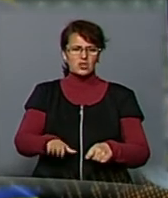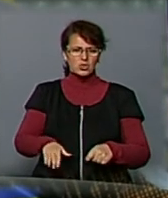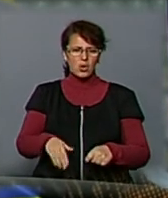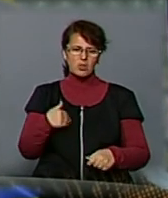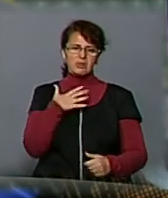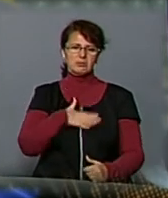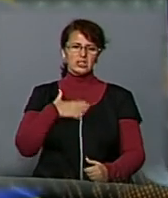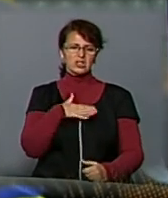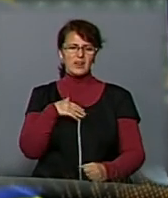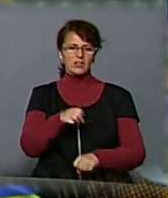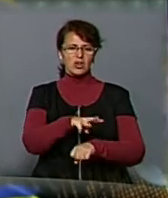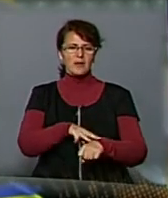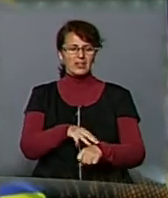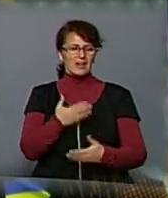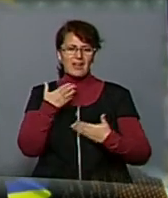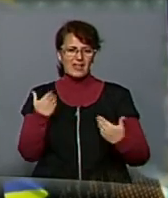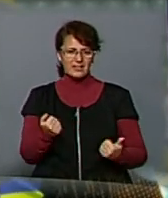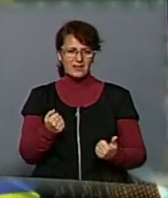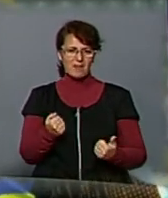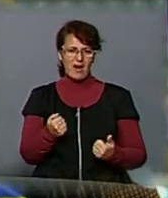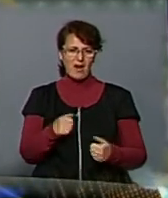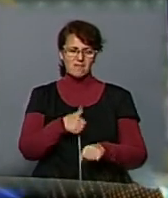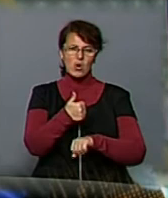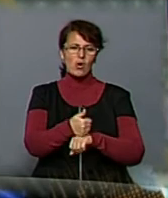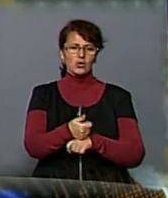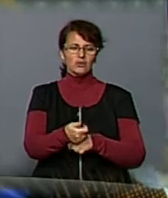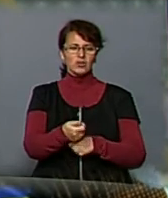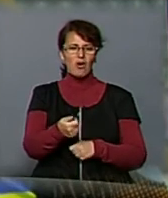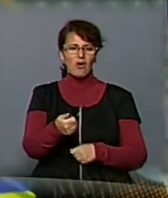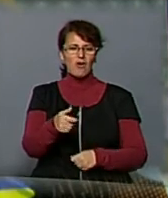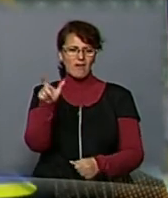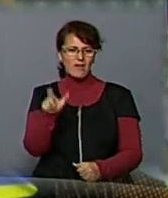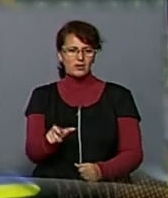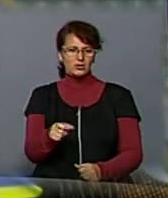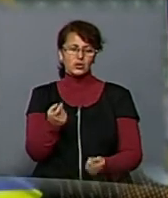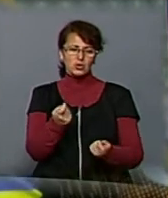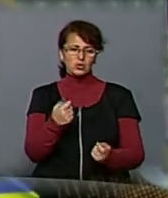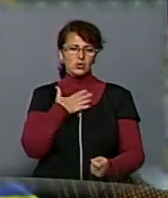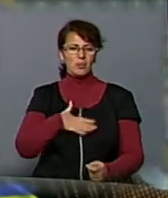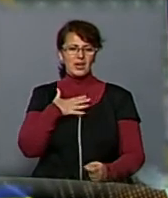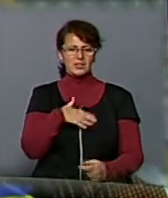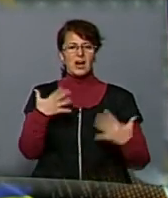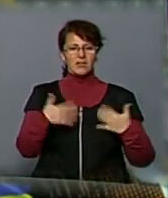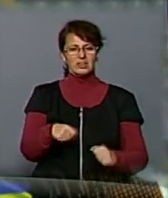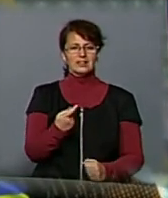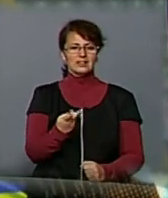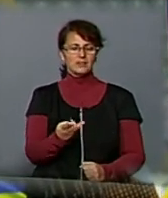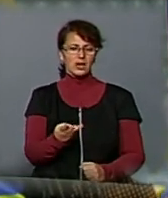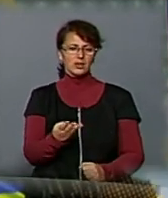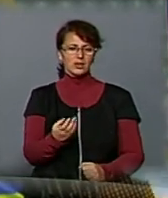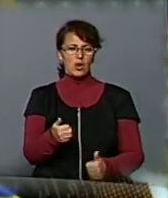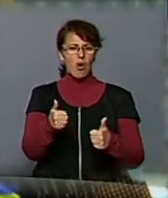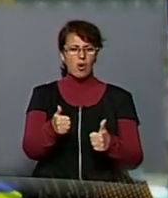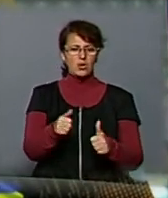нашого капітана, ключового гравця. Трошки переживалися, втратили пару